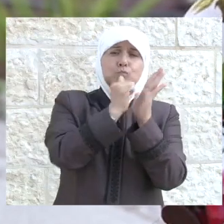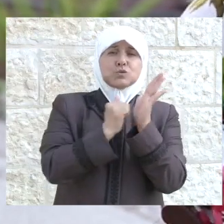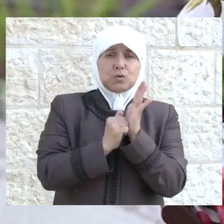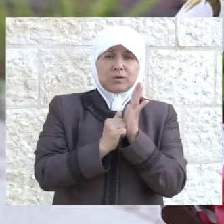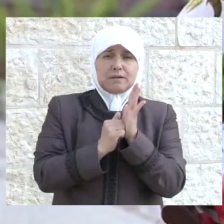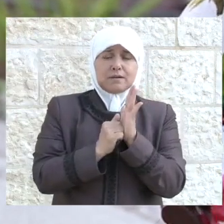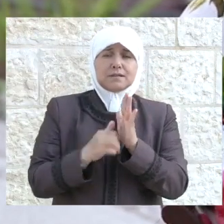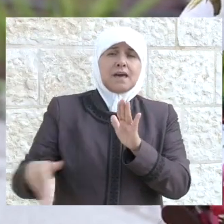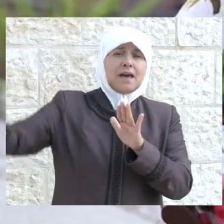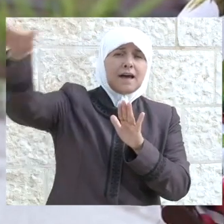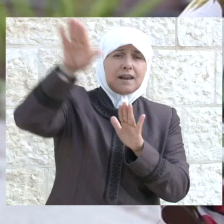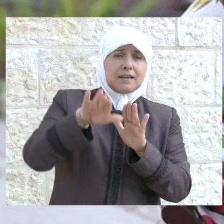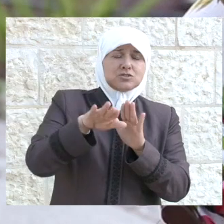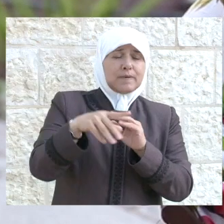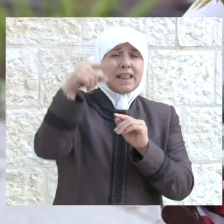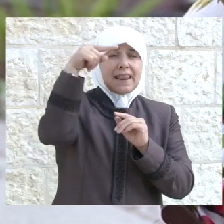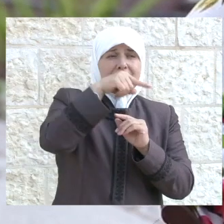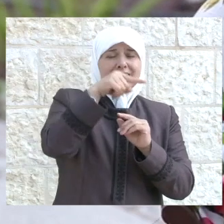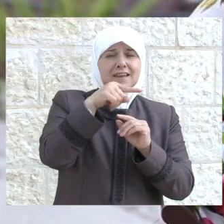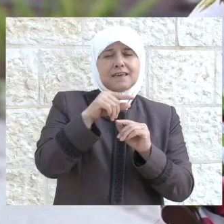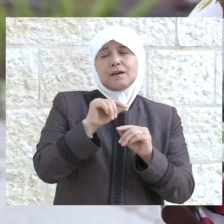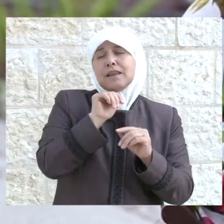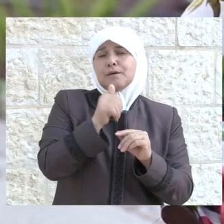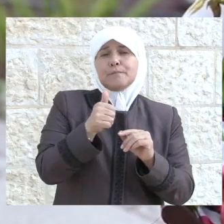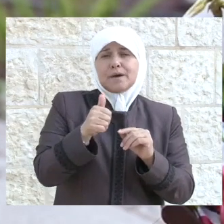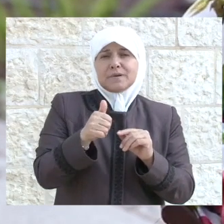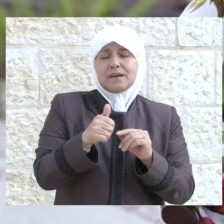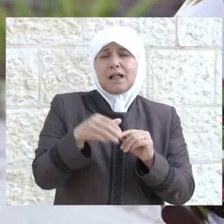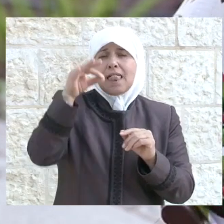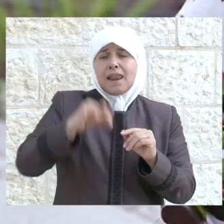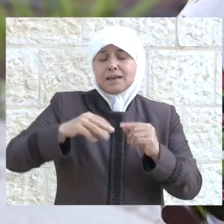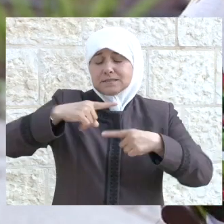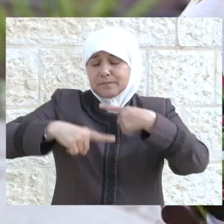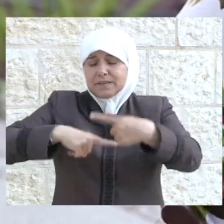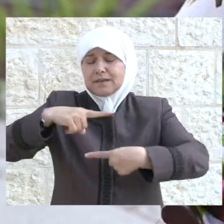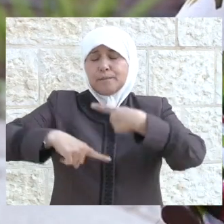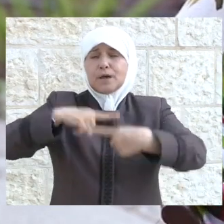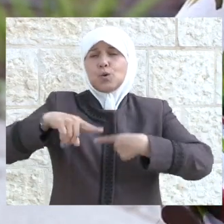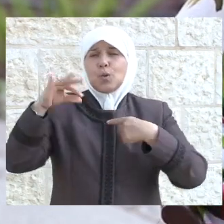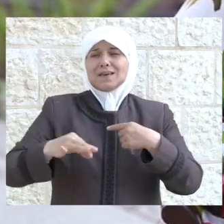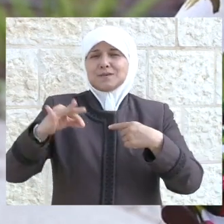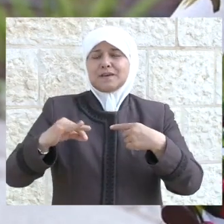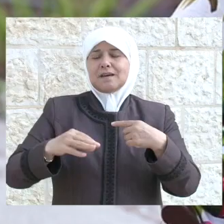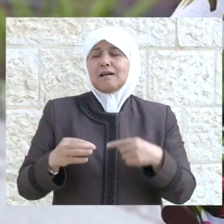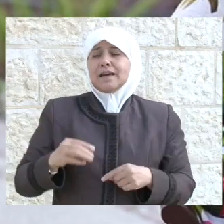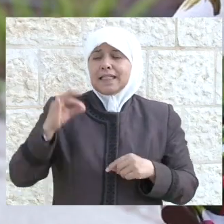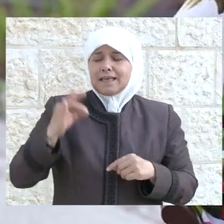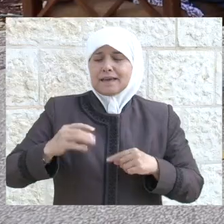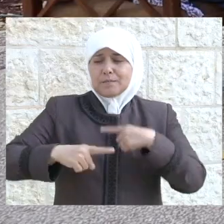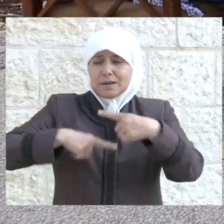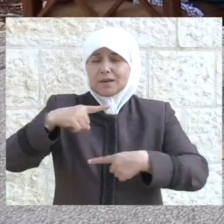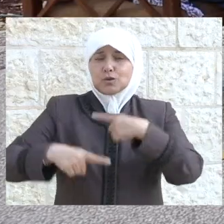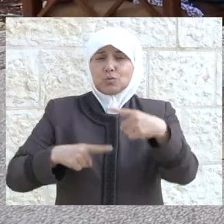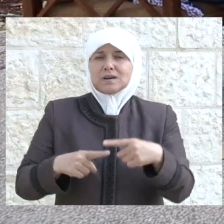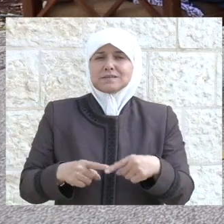لازم اكمل، لازم اواصل، لازم ما اوصلش واوقف عند نقطة. فشعرت بمسؤوليتي